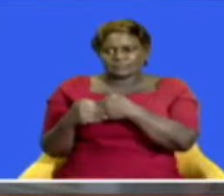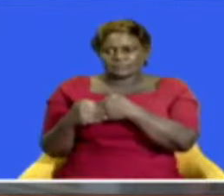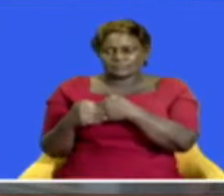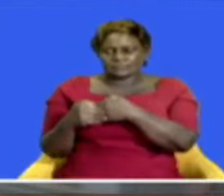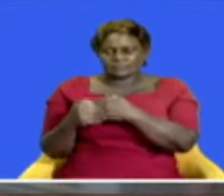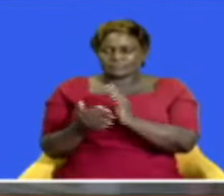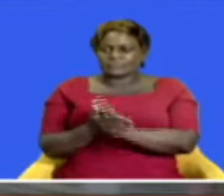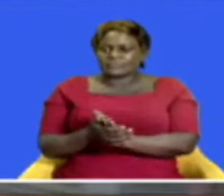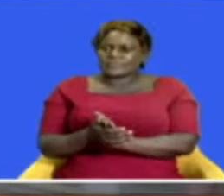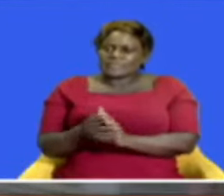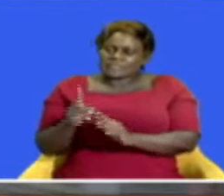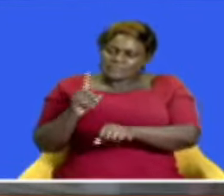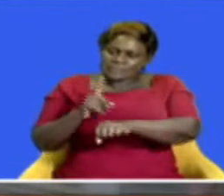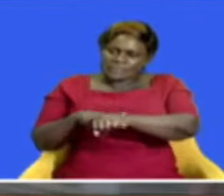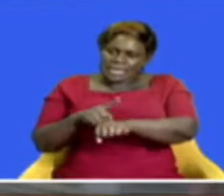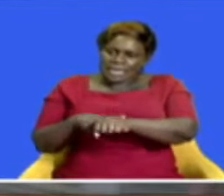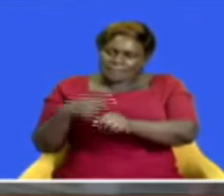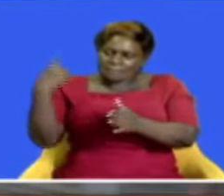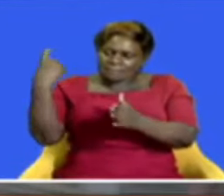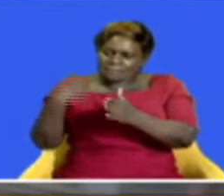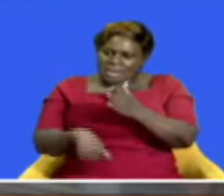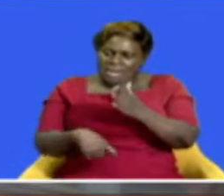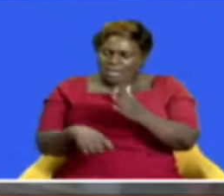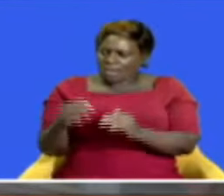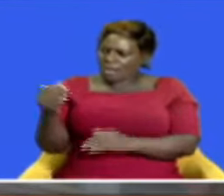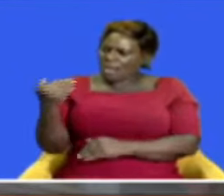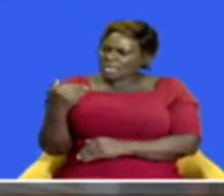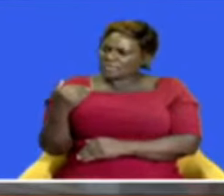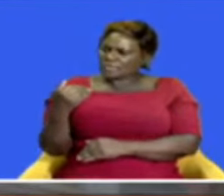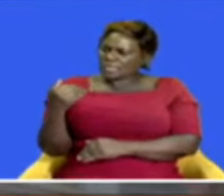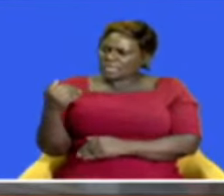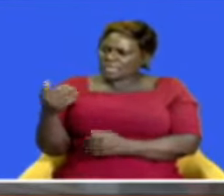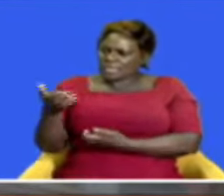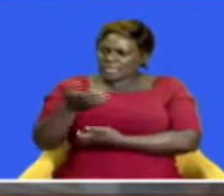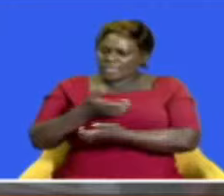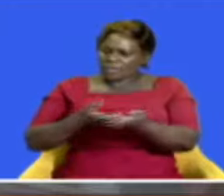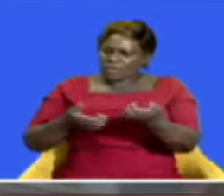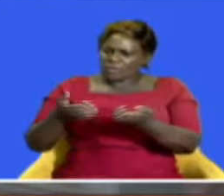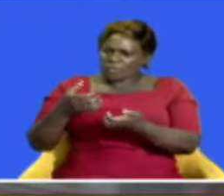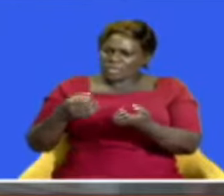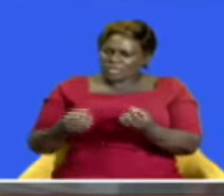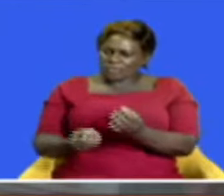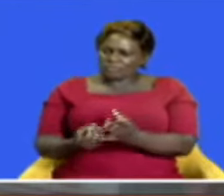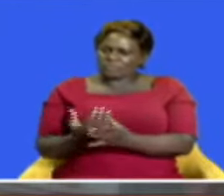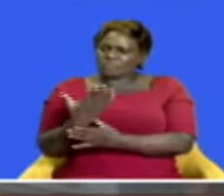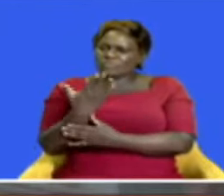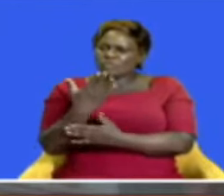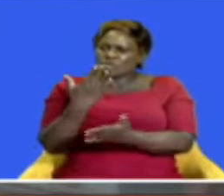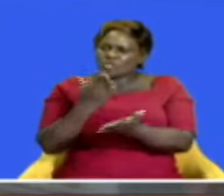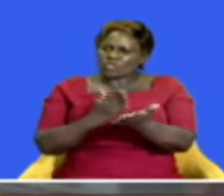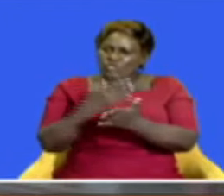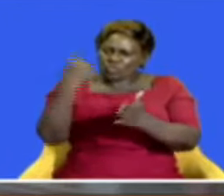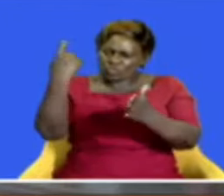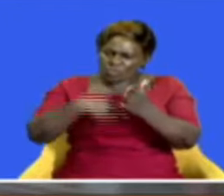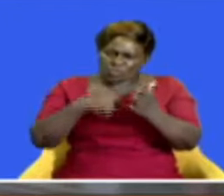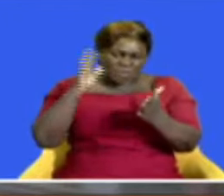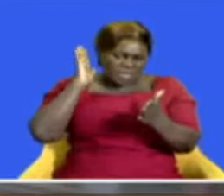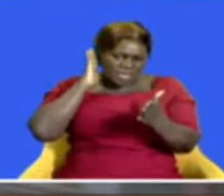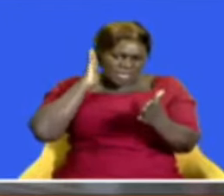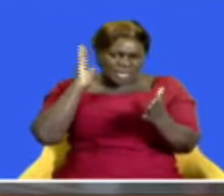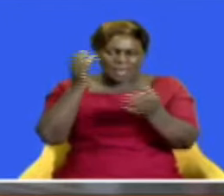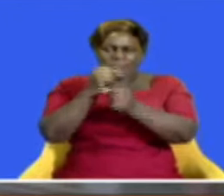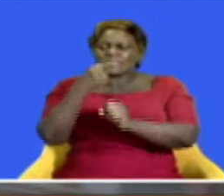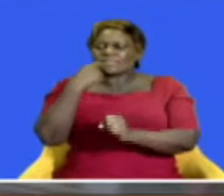kwa sababu wakati ambapo ushuru unawekwa, wengi wanajiuliza, je, uchumi wa taifa unaweza kukuzwa au kujengwa kupitia ushuru? Tumesikia kauli ya